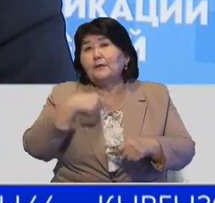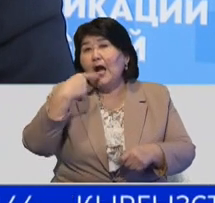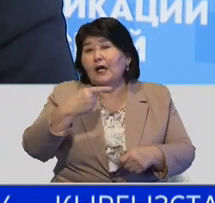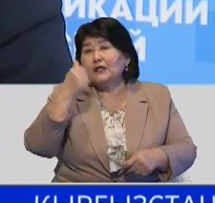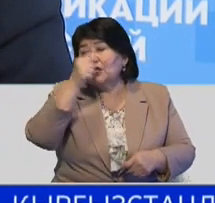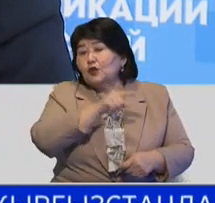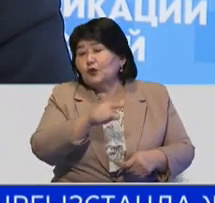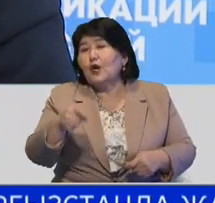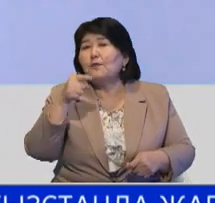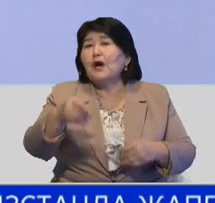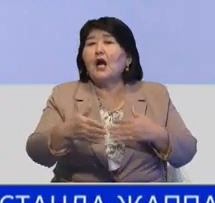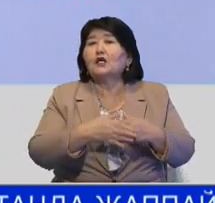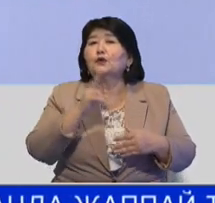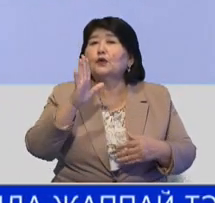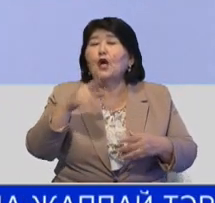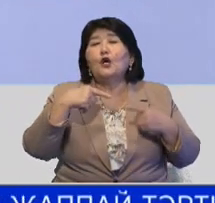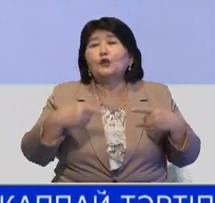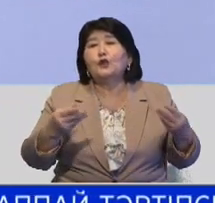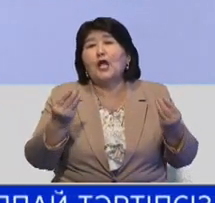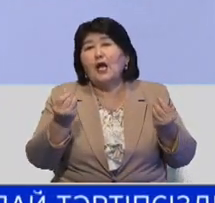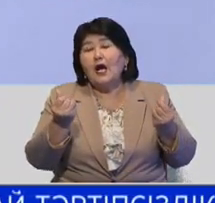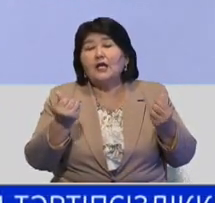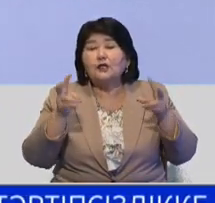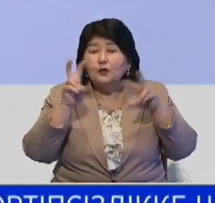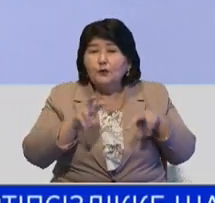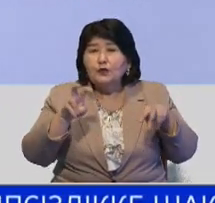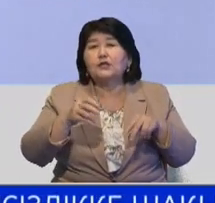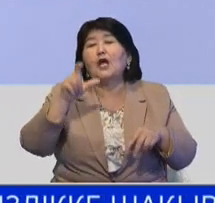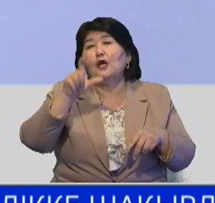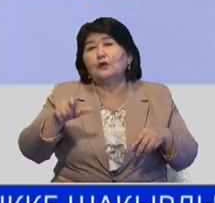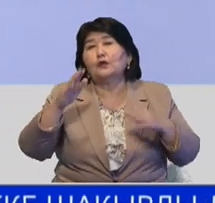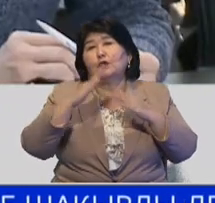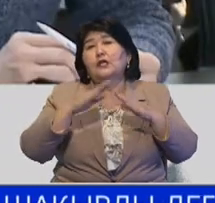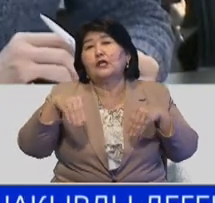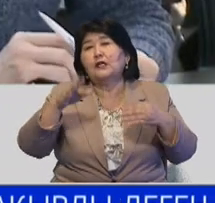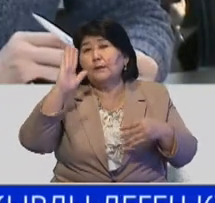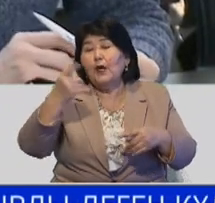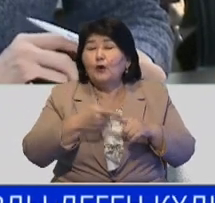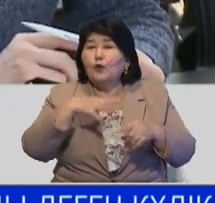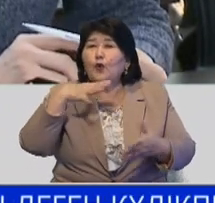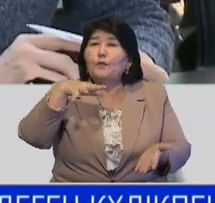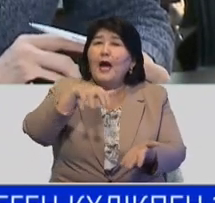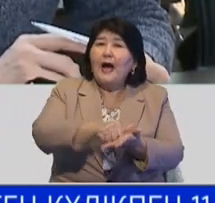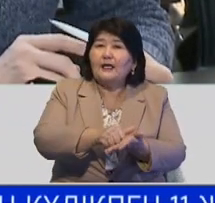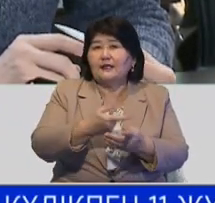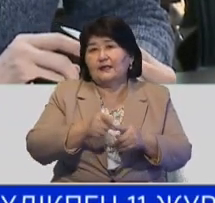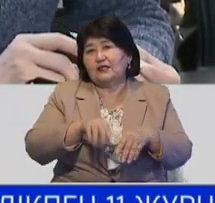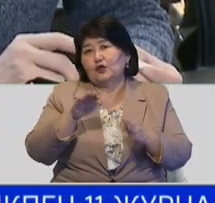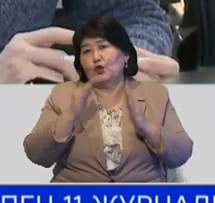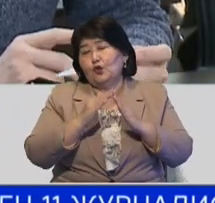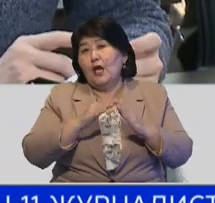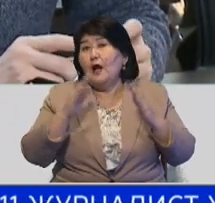айтуынша, жыл көлемінде мыңға жуық пәтер түрлі қаржы көздері арқылы тұрғындарға табысталмақ. Олардың көбі арендалық негіздегі үйлер,